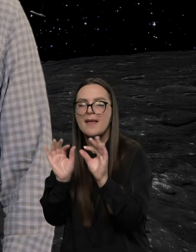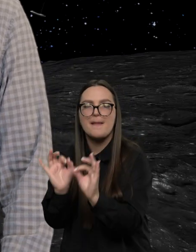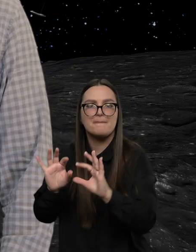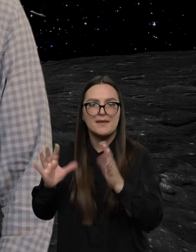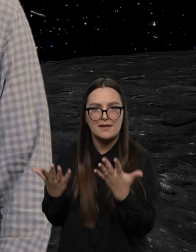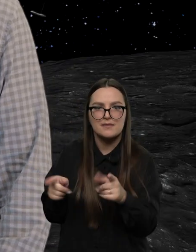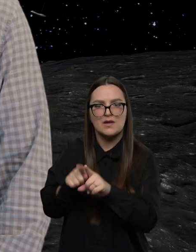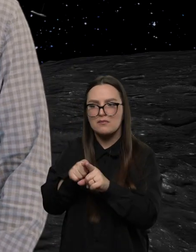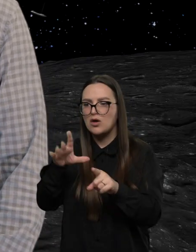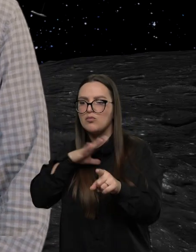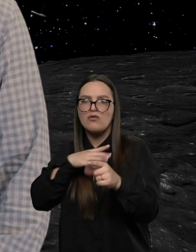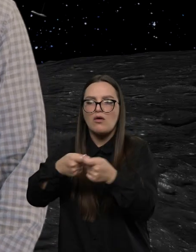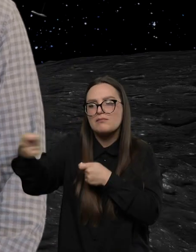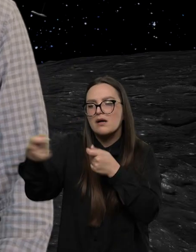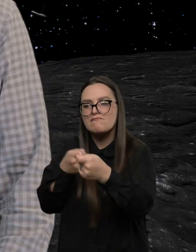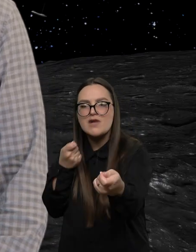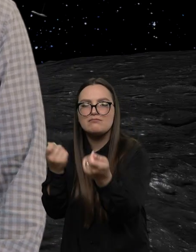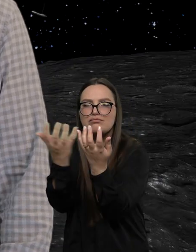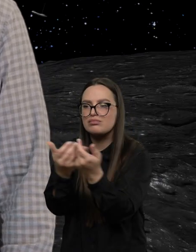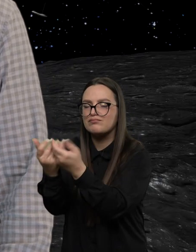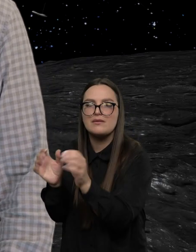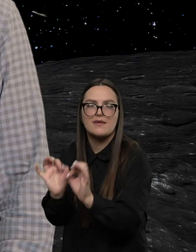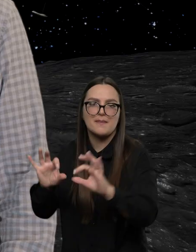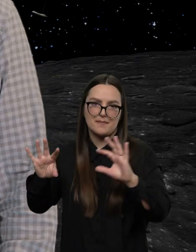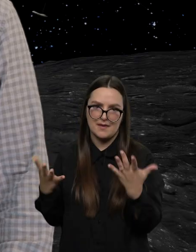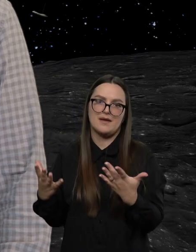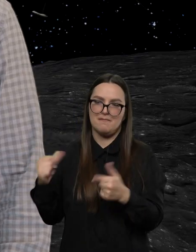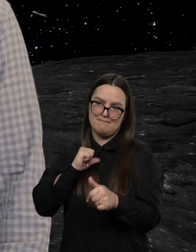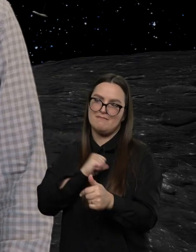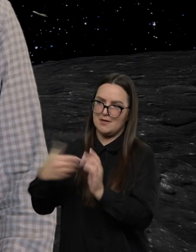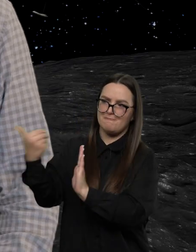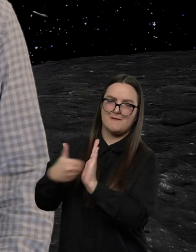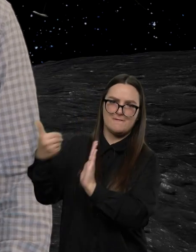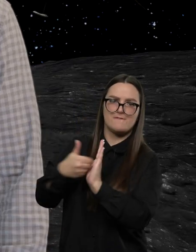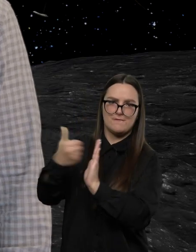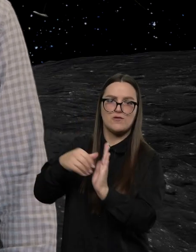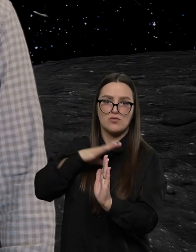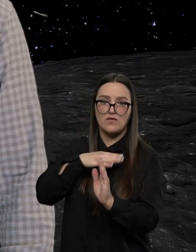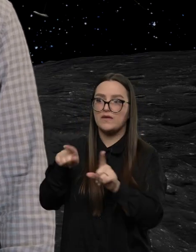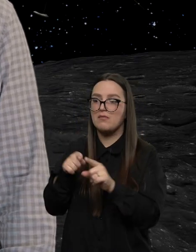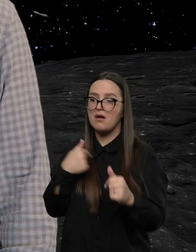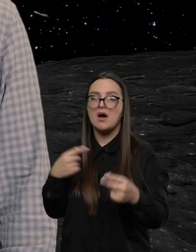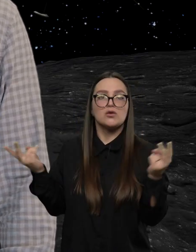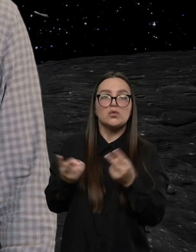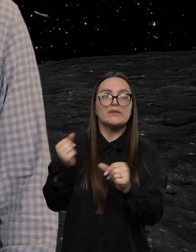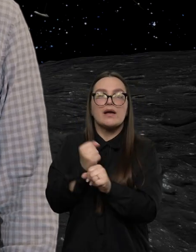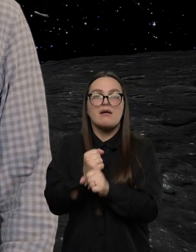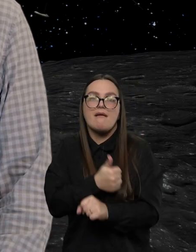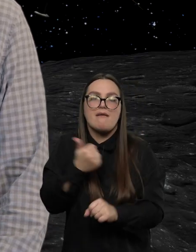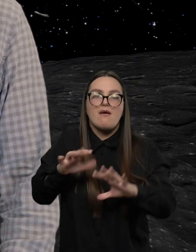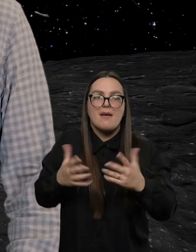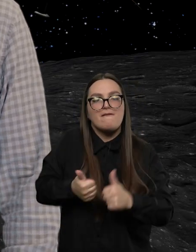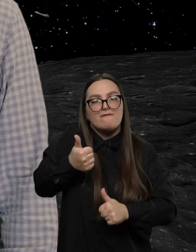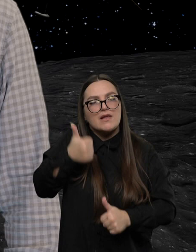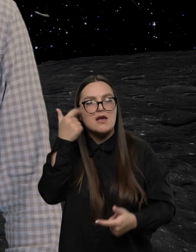kaip buvo padaryta, tos matavimus, reiškia tą spektrometrą kalibruoti ir ką man reikia iš tikrųjų padaryti su